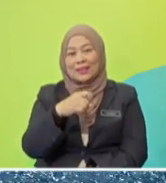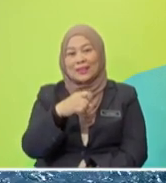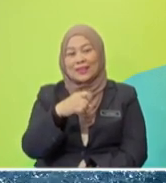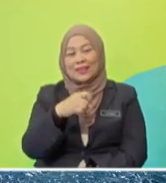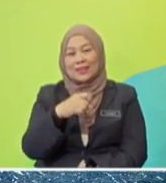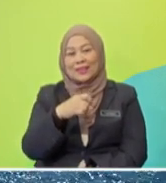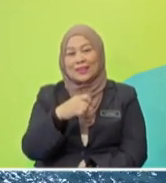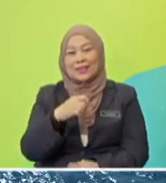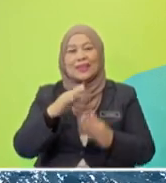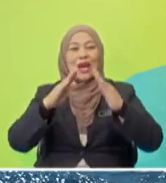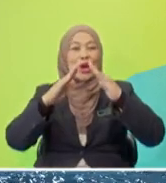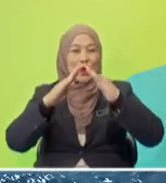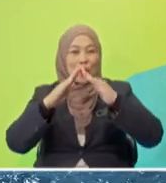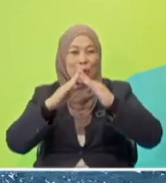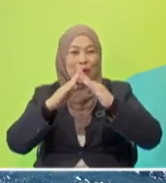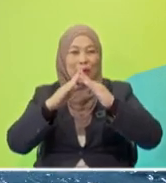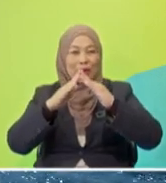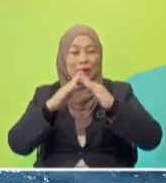ini rumah